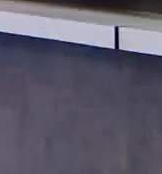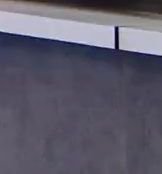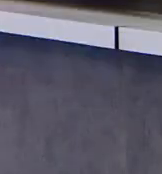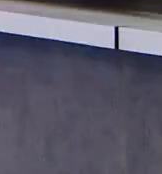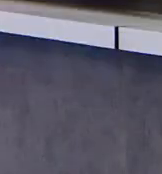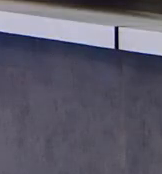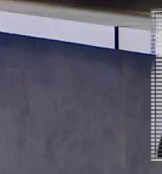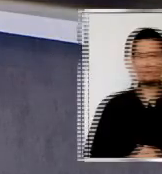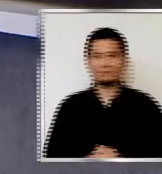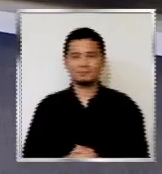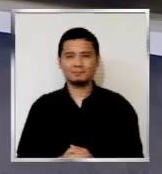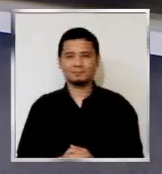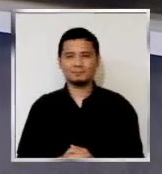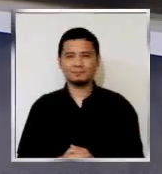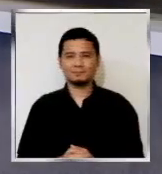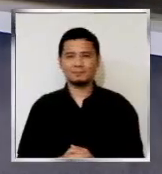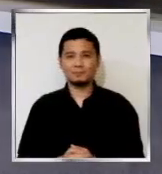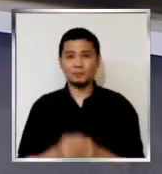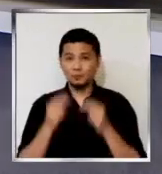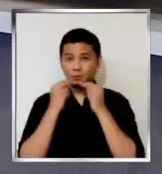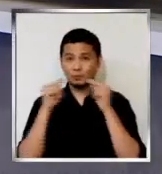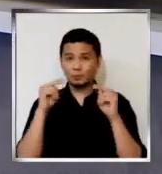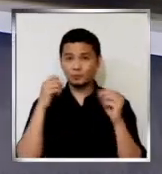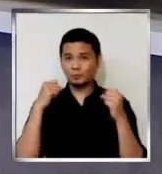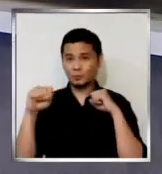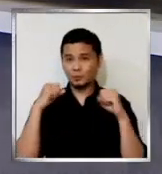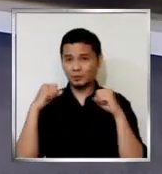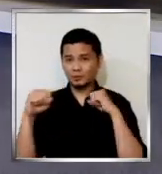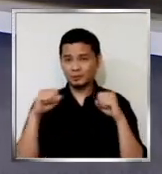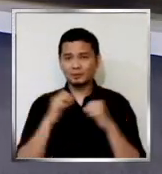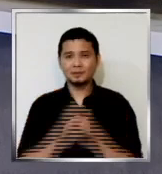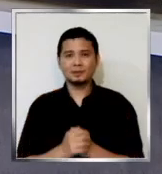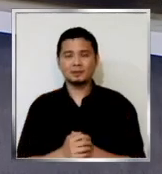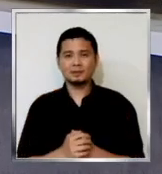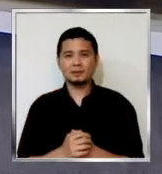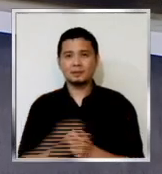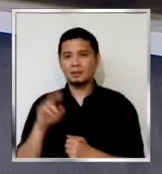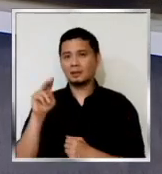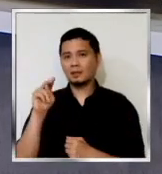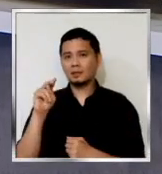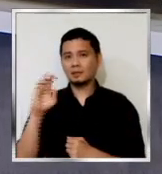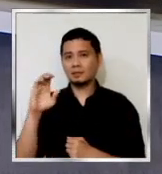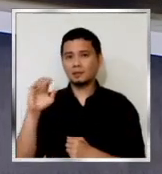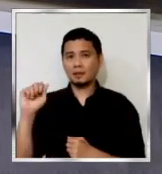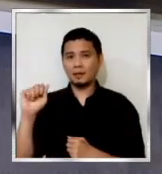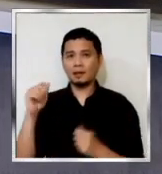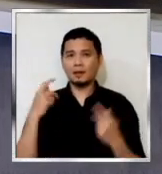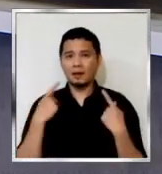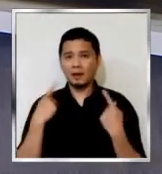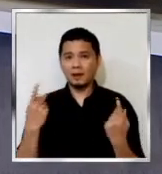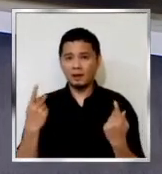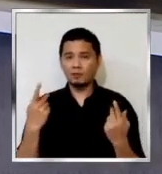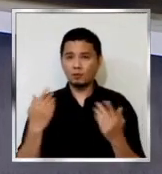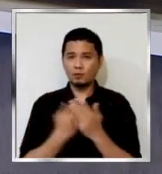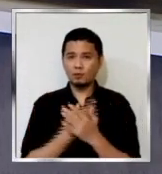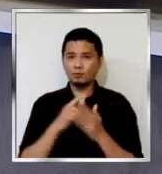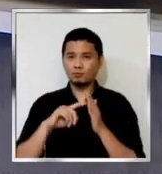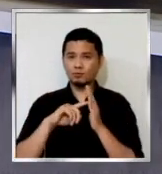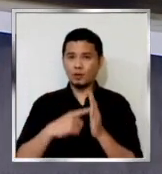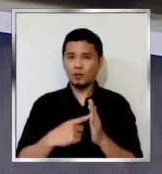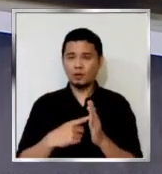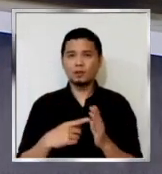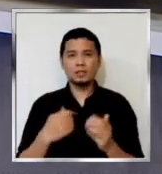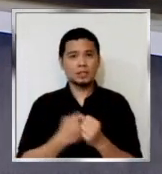Kapuso. Balitang sports po tayo mga kapuso sa paghahanda ng NCAA sa kanilang centenaryo. At yan po ay sa taong